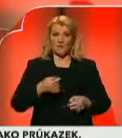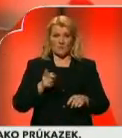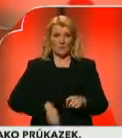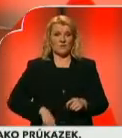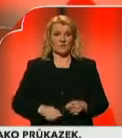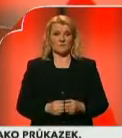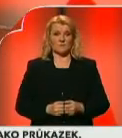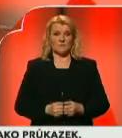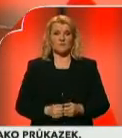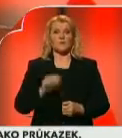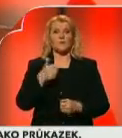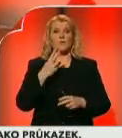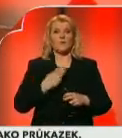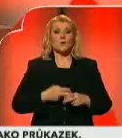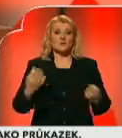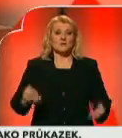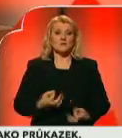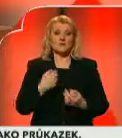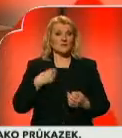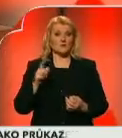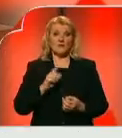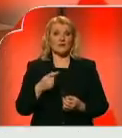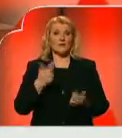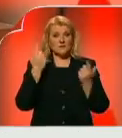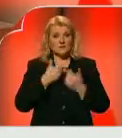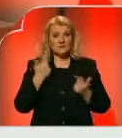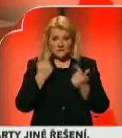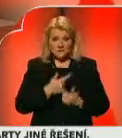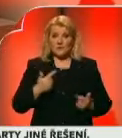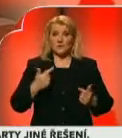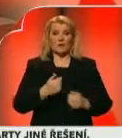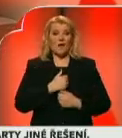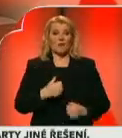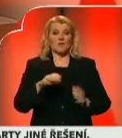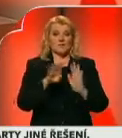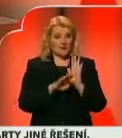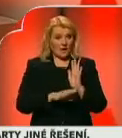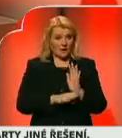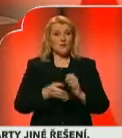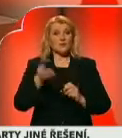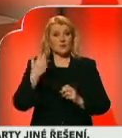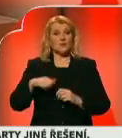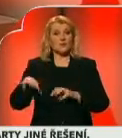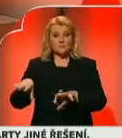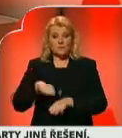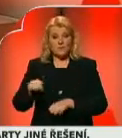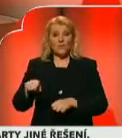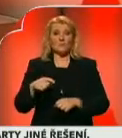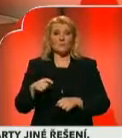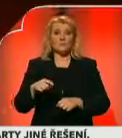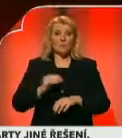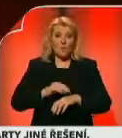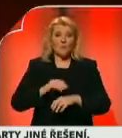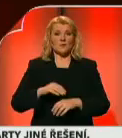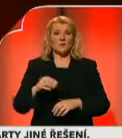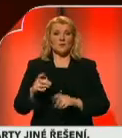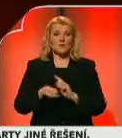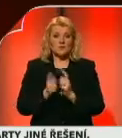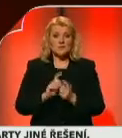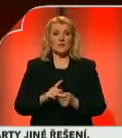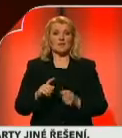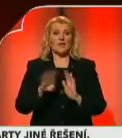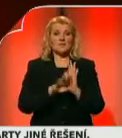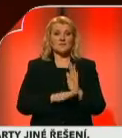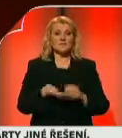Drábku. A poslední, co bych k tomu chtěl říci. Ne, já jasně říkám, že ten návrh zákona prošel jak připomínkovým řízením, tak legislativní radou vlády,